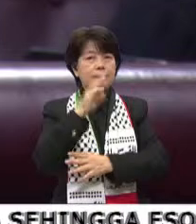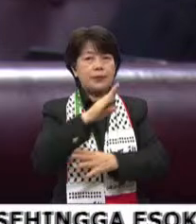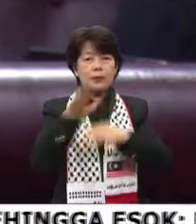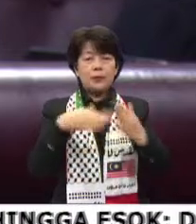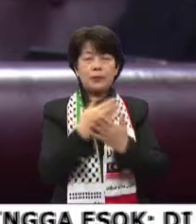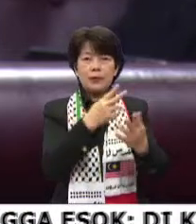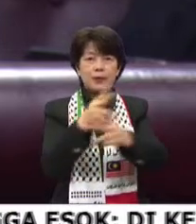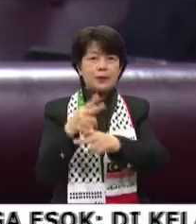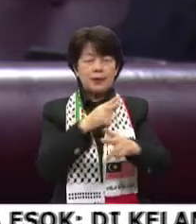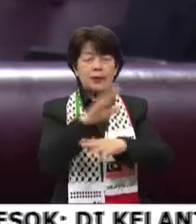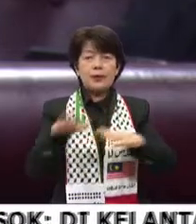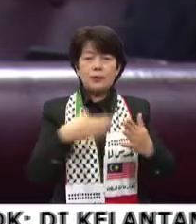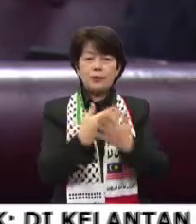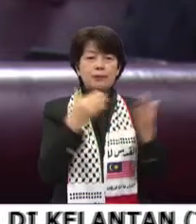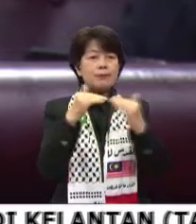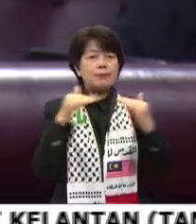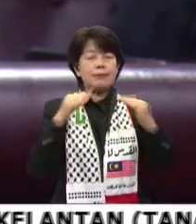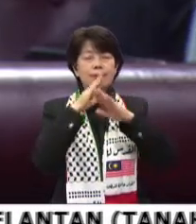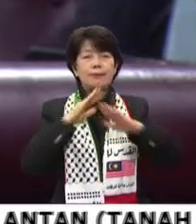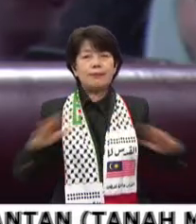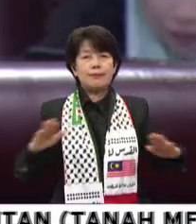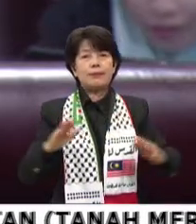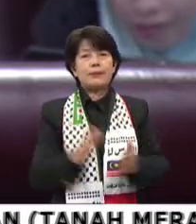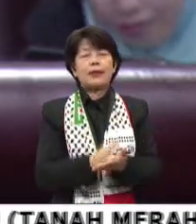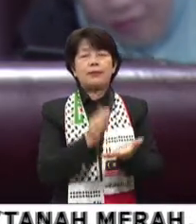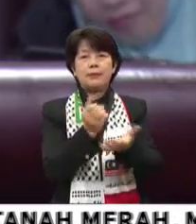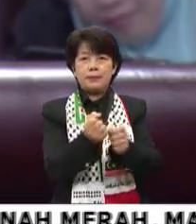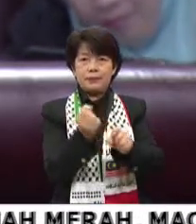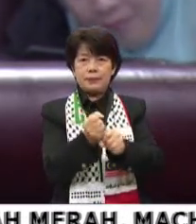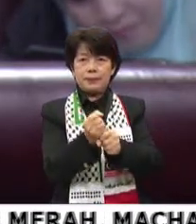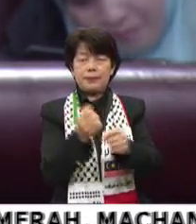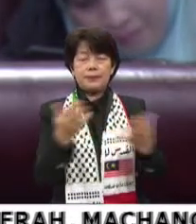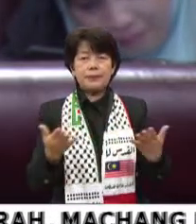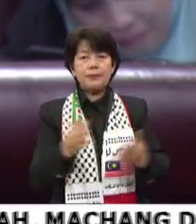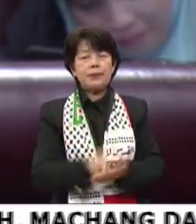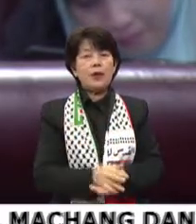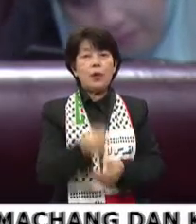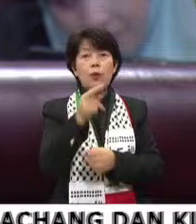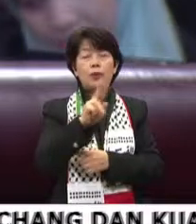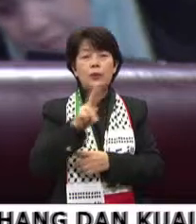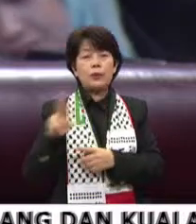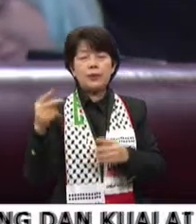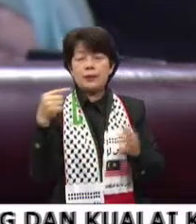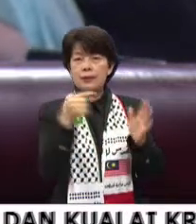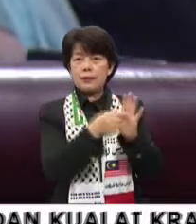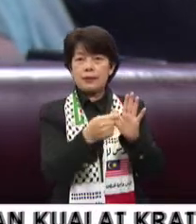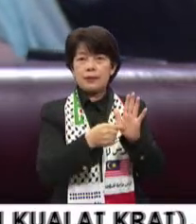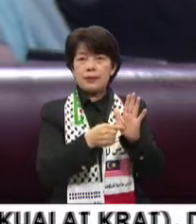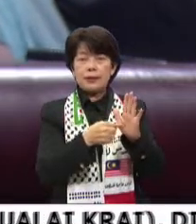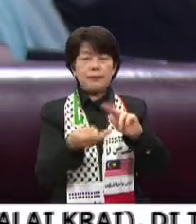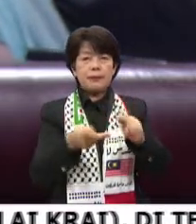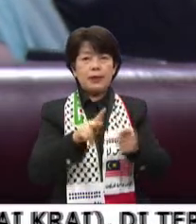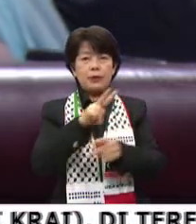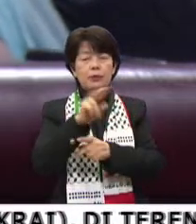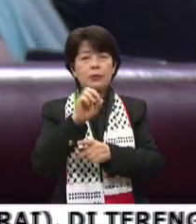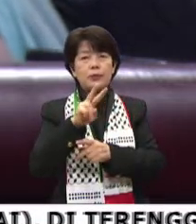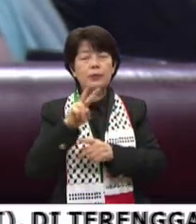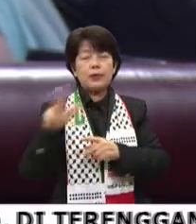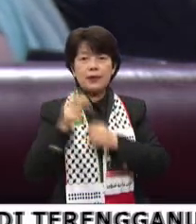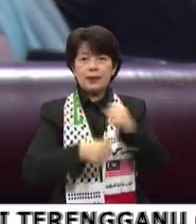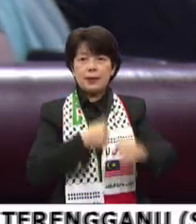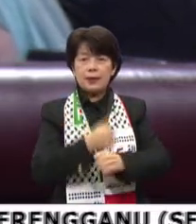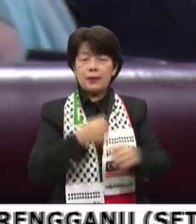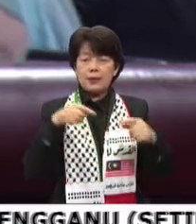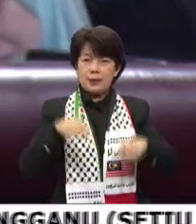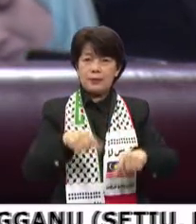pekerja dan keharmonian dalam perusahaan Rang undang-undang kesatuan sekererja pindaan 2023 ini merupakan